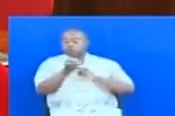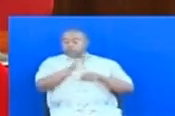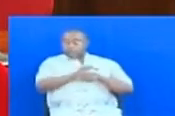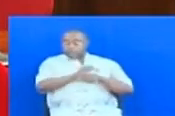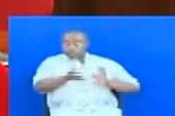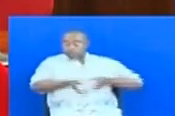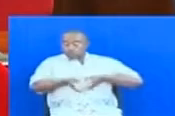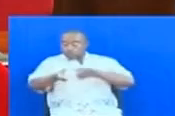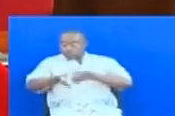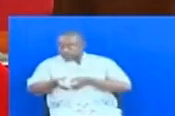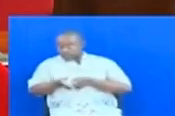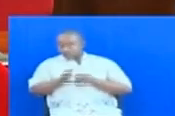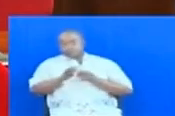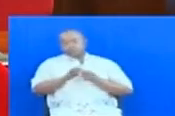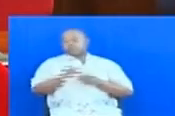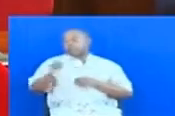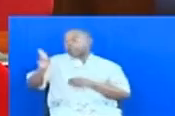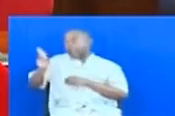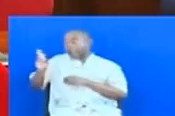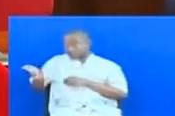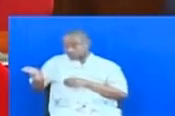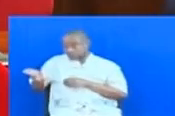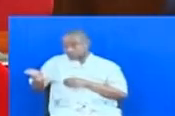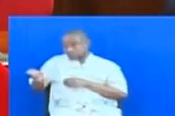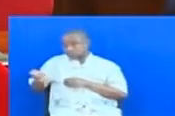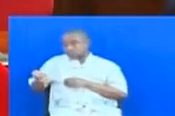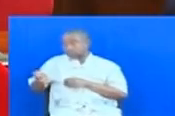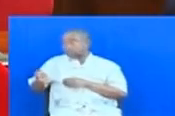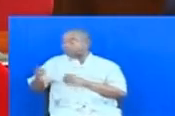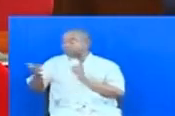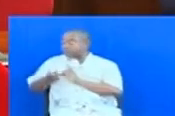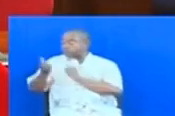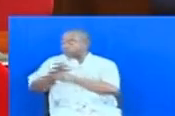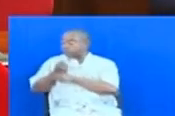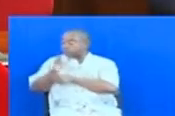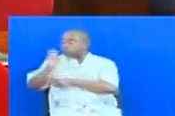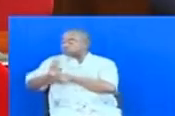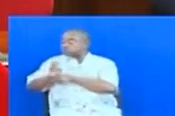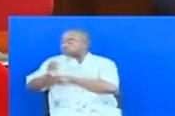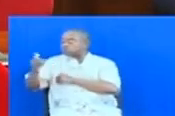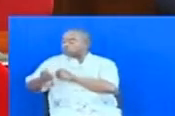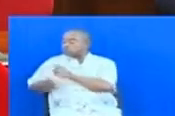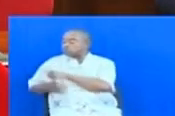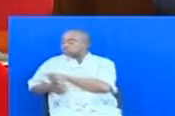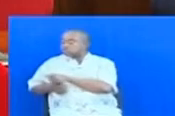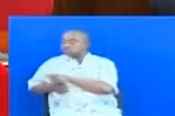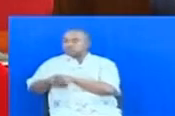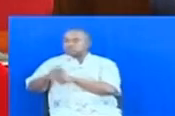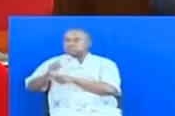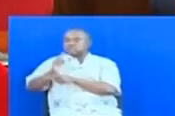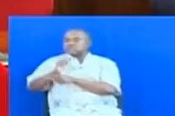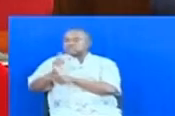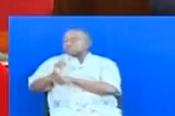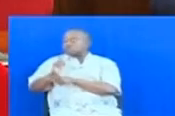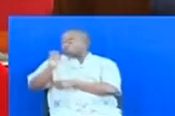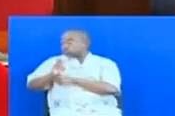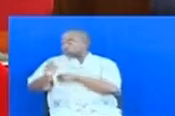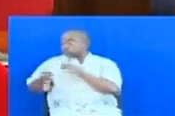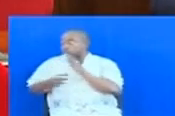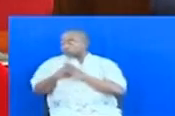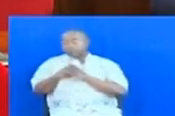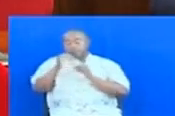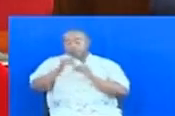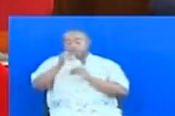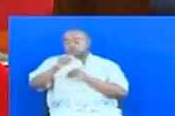ya halmashauri, ili wafanye kwa pamoja na kuwa na usimamizi wa karibu sana, badala kusimamia kutoka ngazi ya kanda.